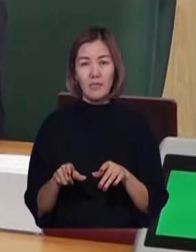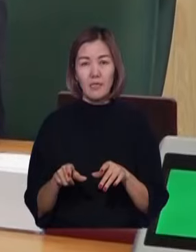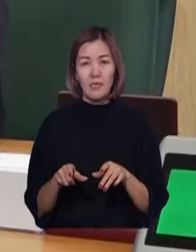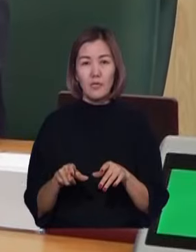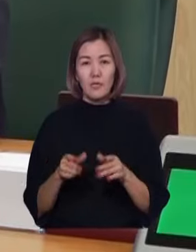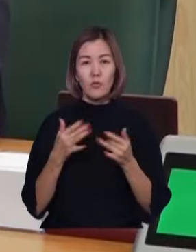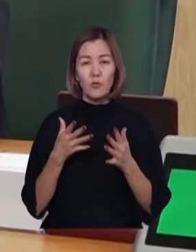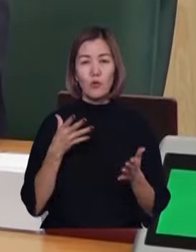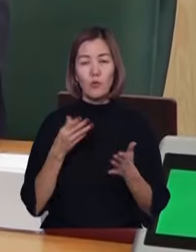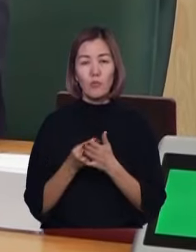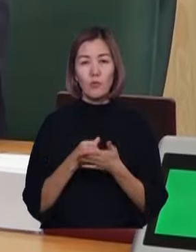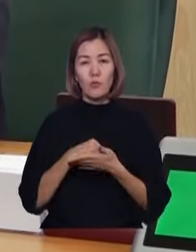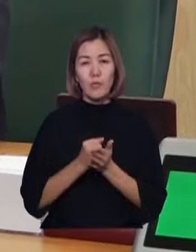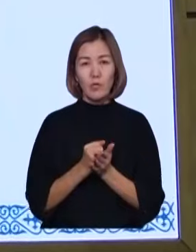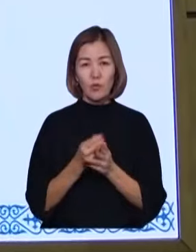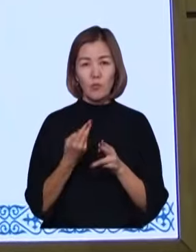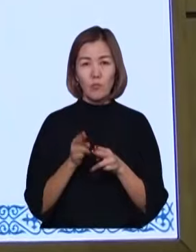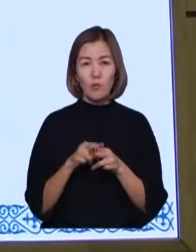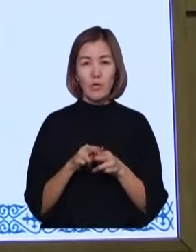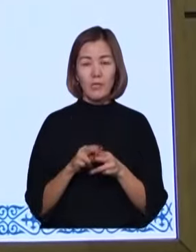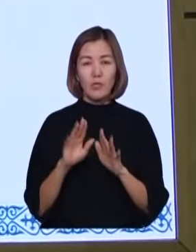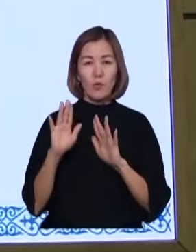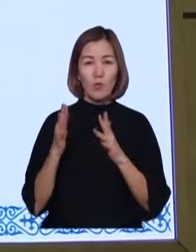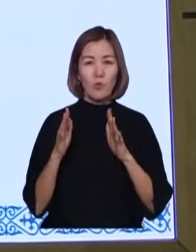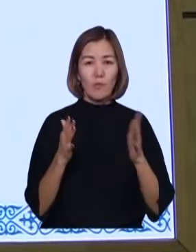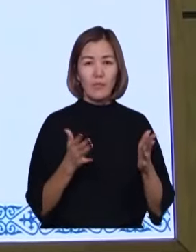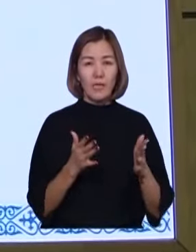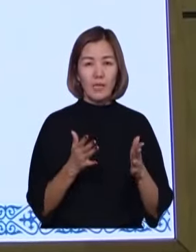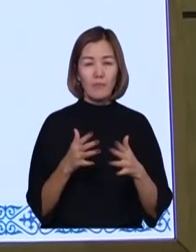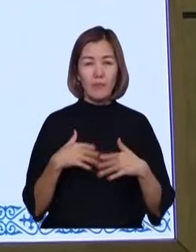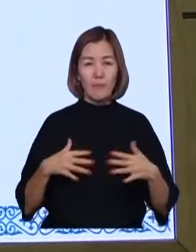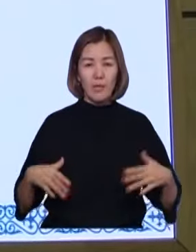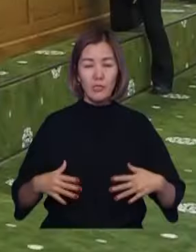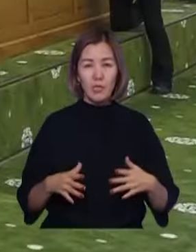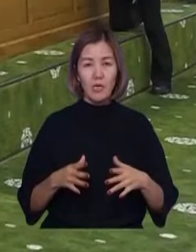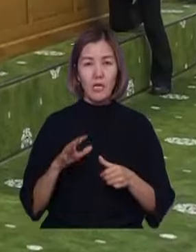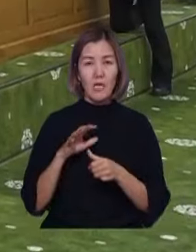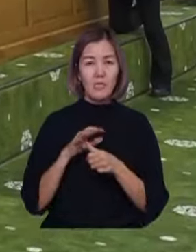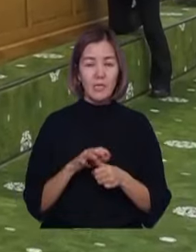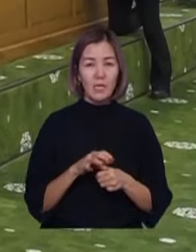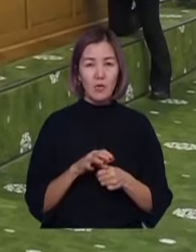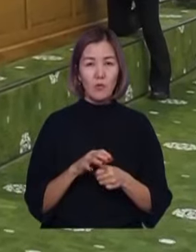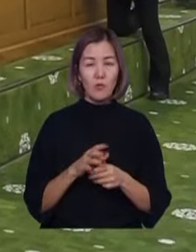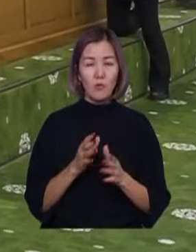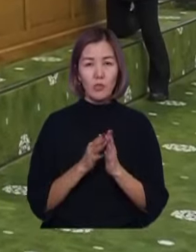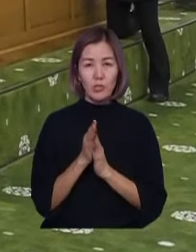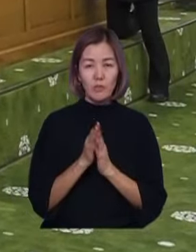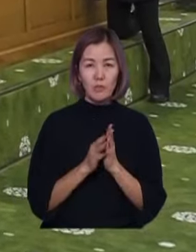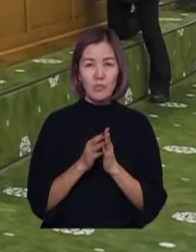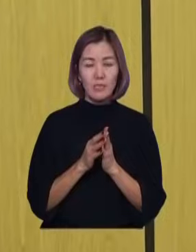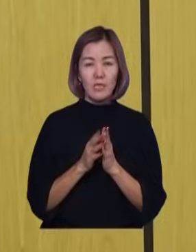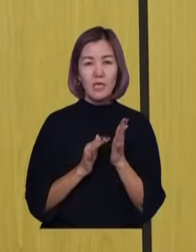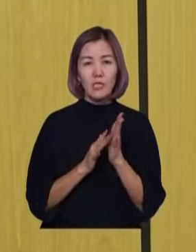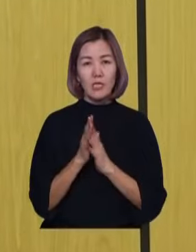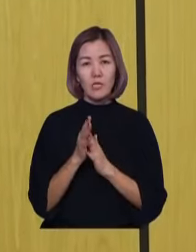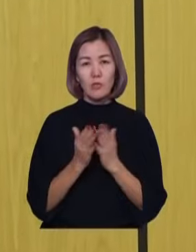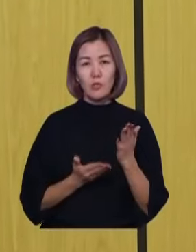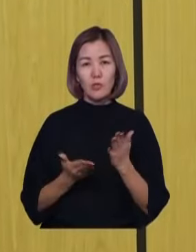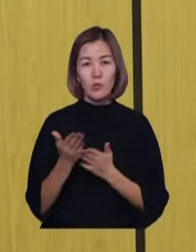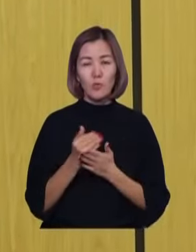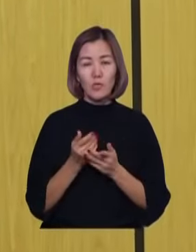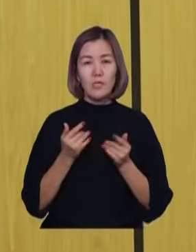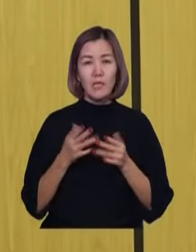етілетін төлемпұл көлемін бекіту. Бұл қатарда орман алқаптарында мал жаюға, саңырауқұлақ, жемшидек, дәрілік шөптер теруге қатысты талап шарттар